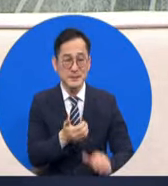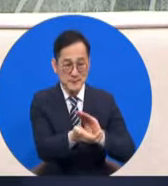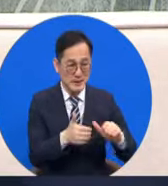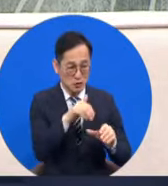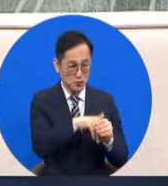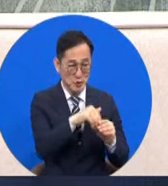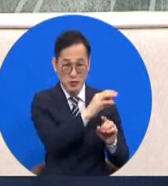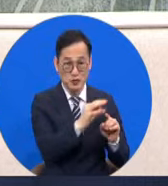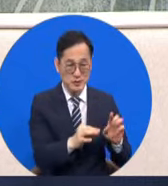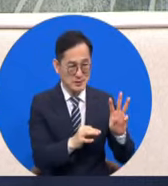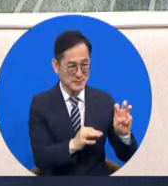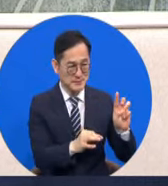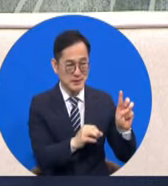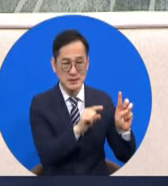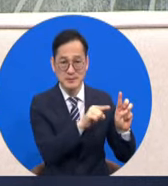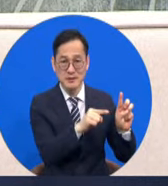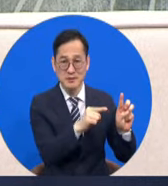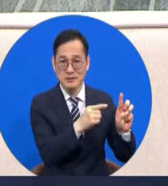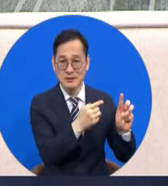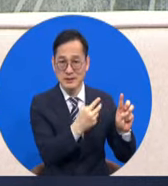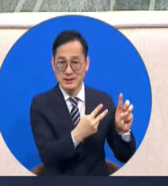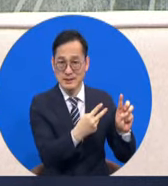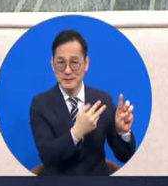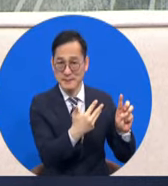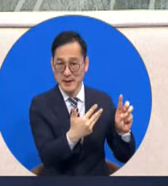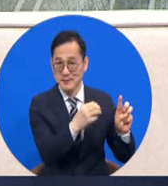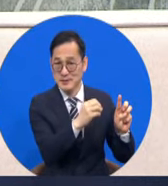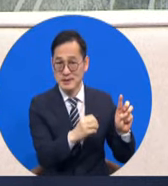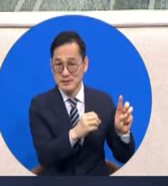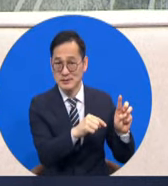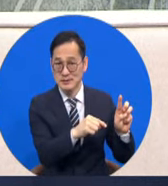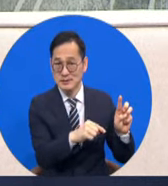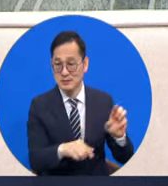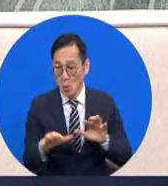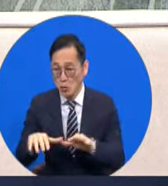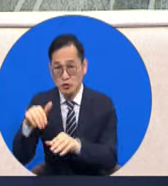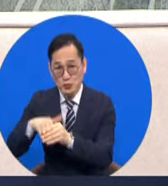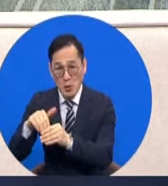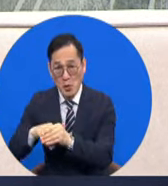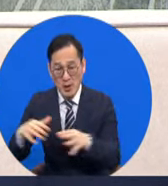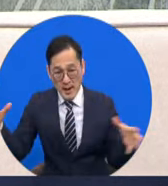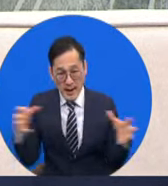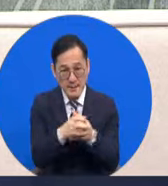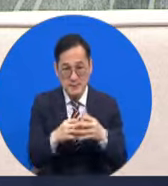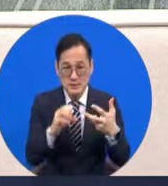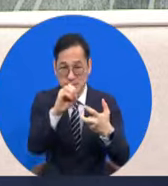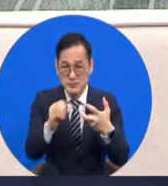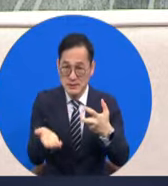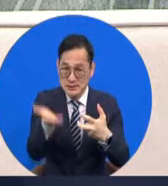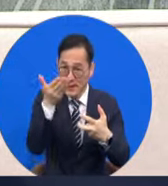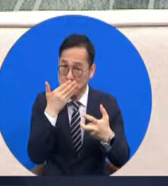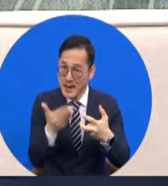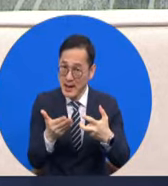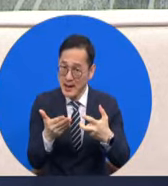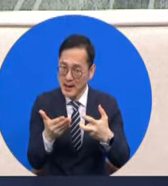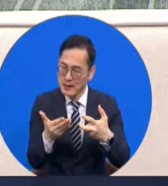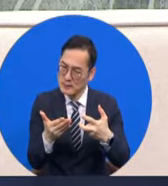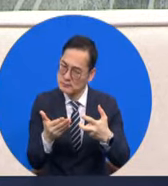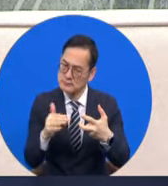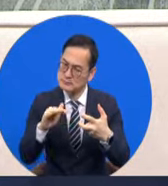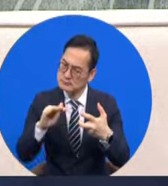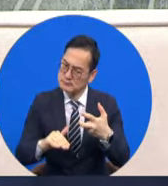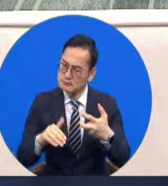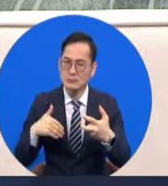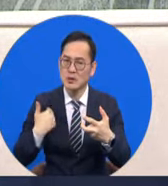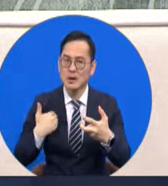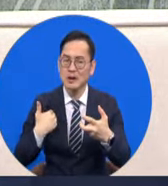31.28%의 사전투표율이 70%까지 갈 것이냐에 대해서는 아직까지 70% 밑으로 갈 수도 있다라고 최종 하는